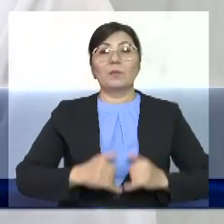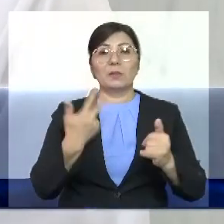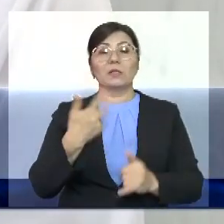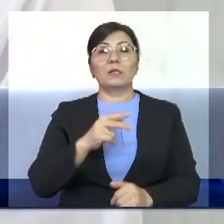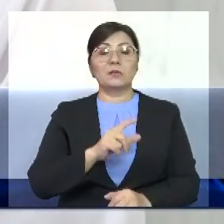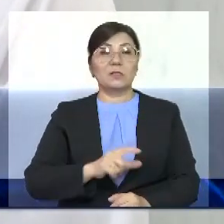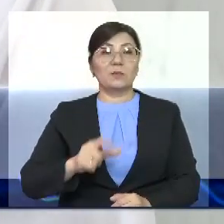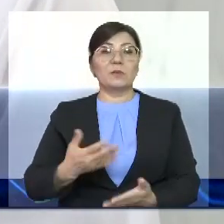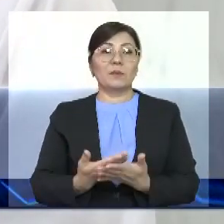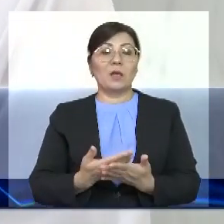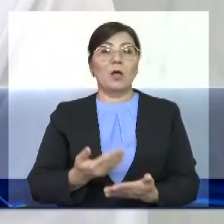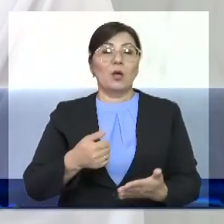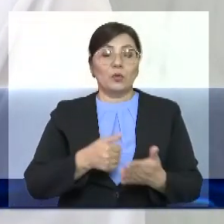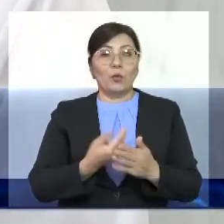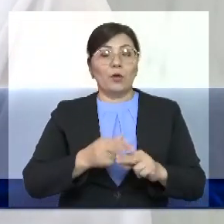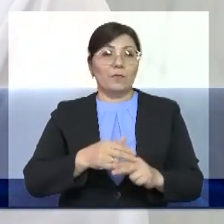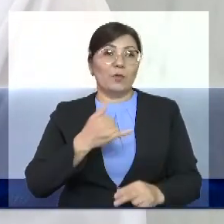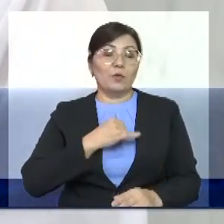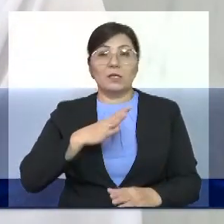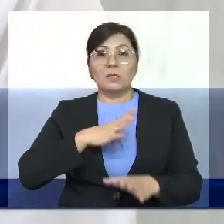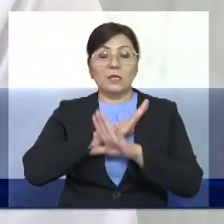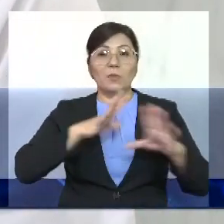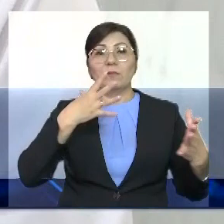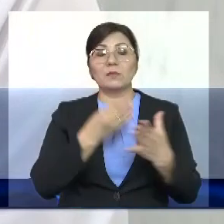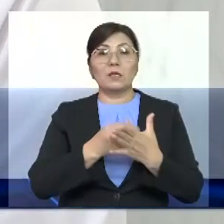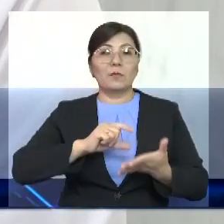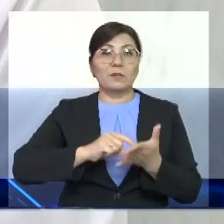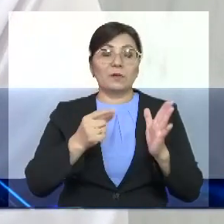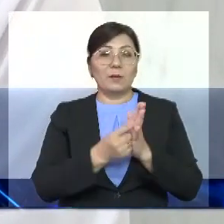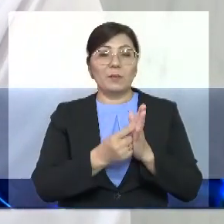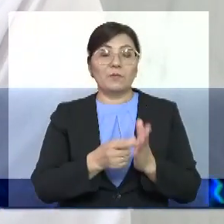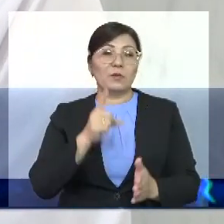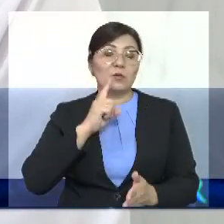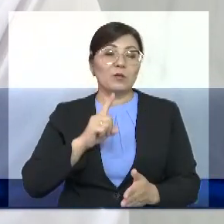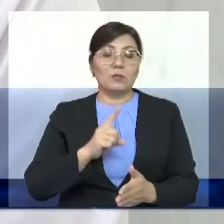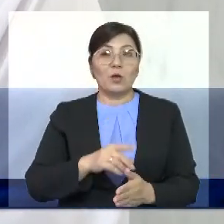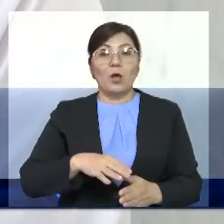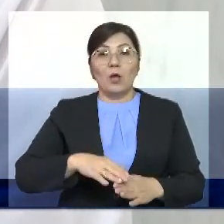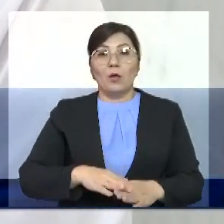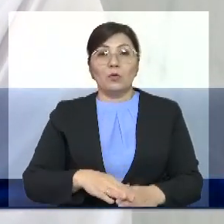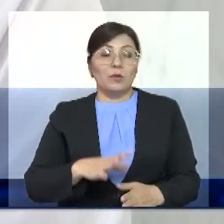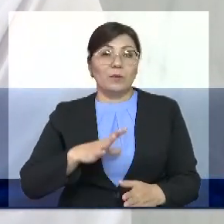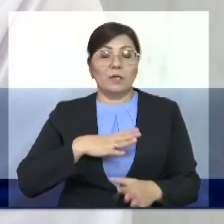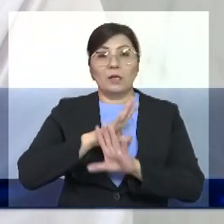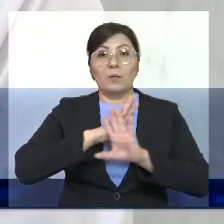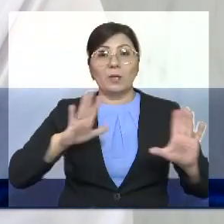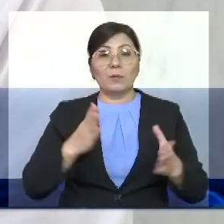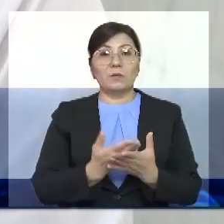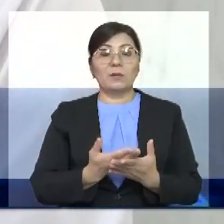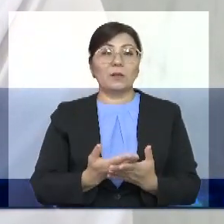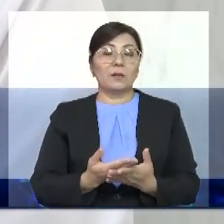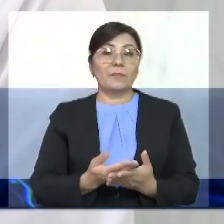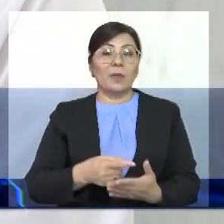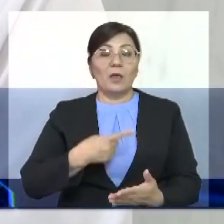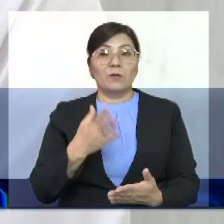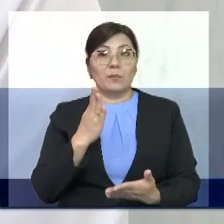у нас не было своего здания. Приходилось арендовать помещение. А там условия были не самыми лучшими. Но теперь этот этап позади. Отмечу,